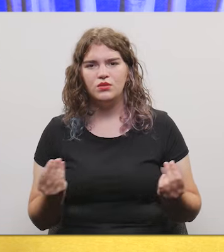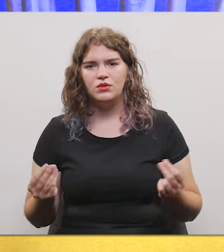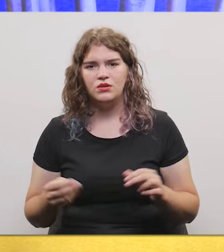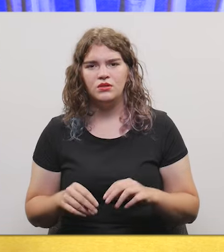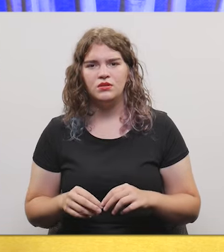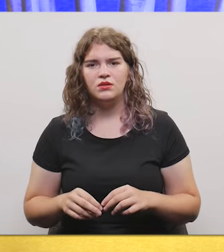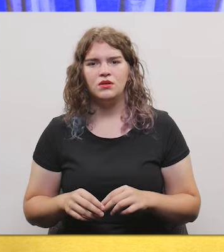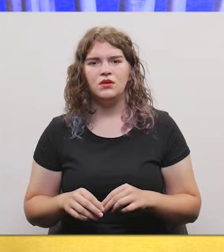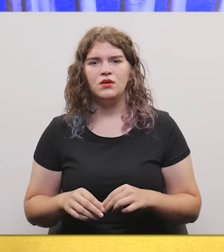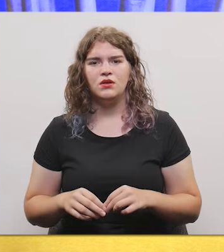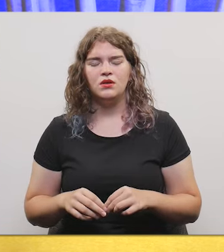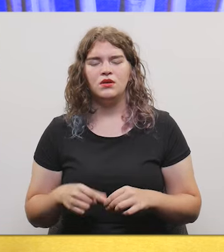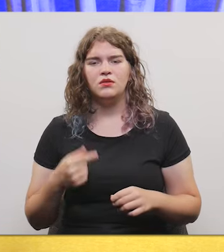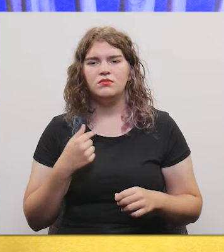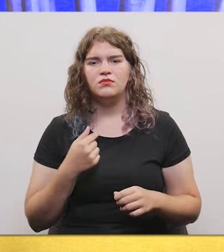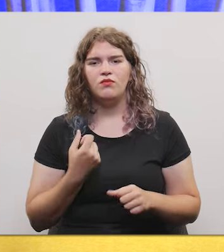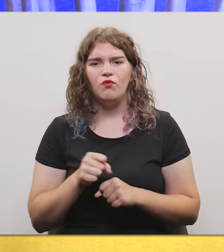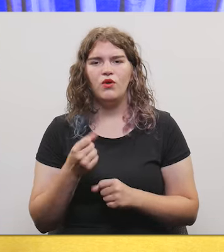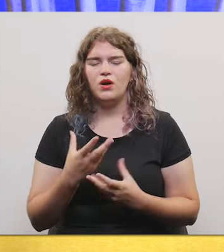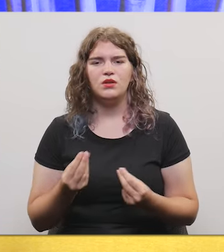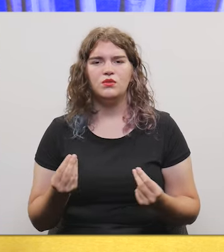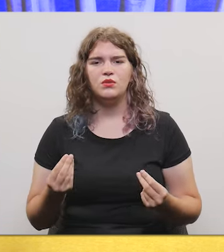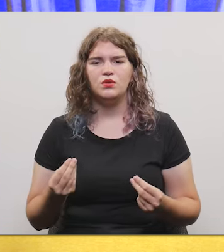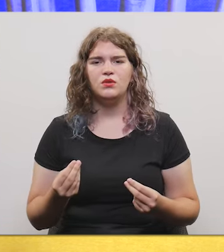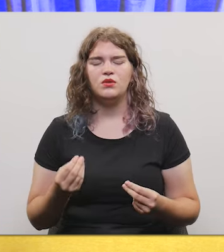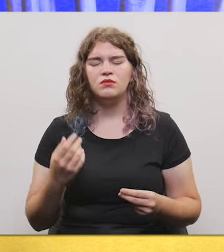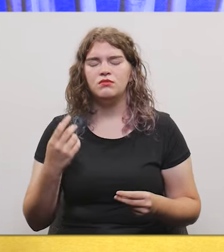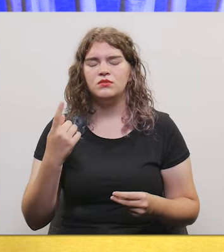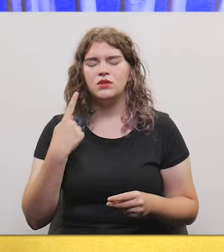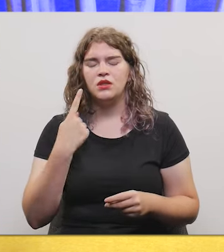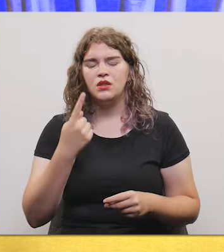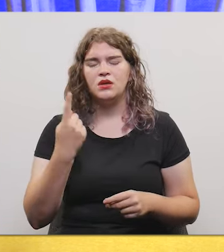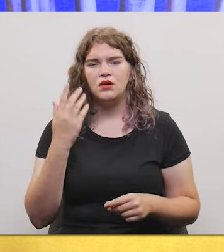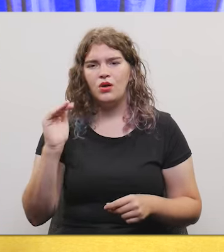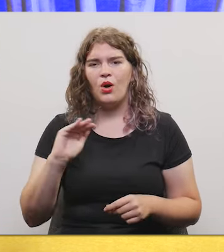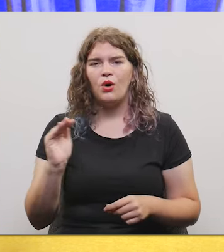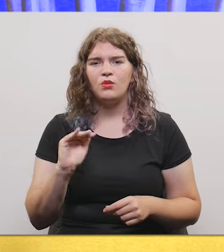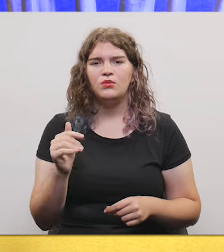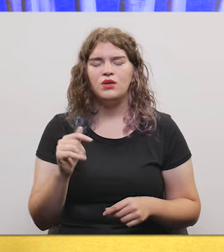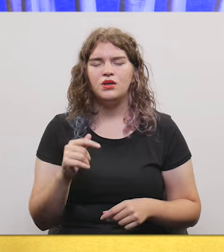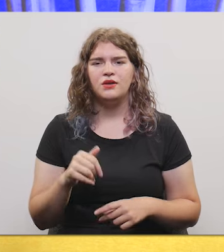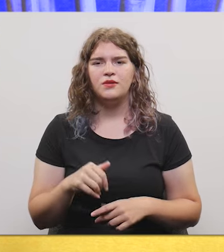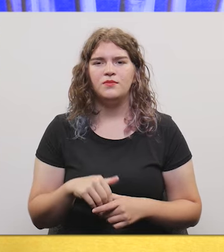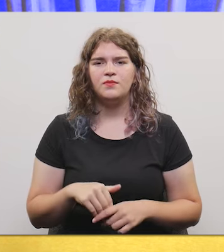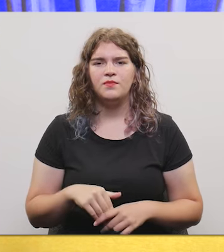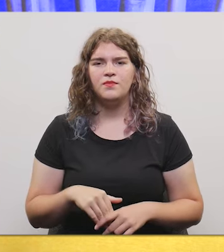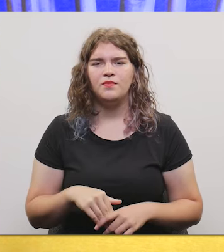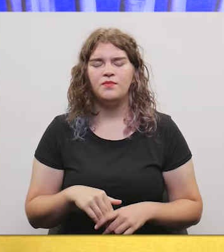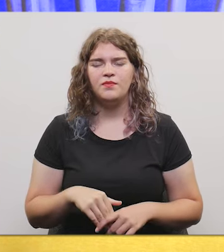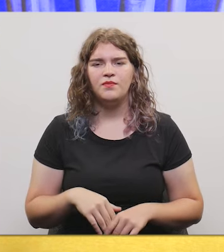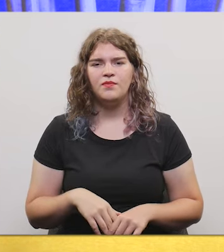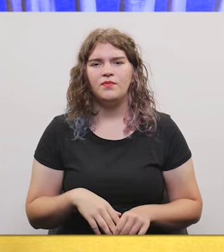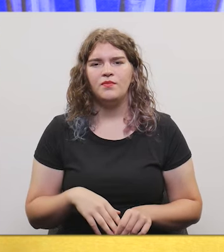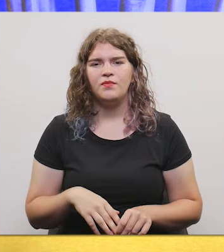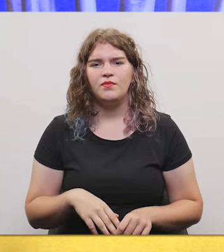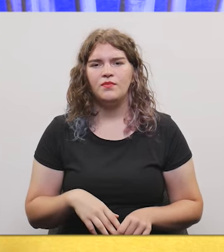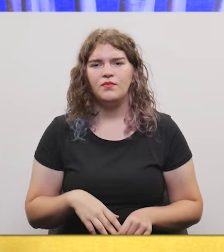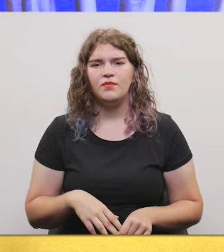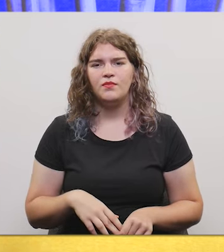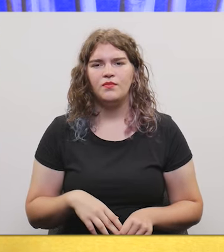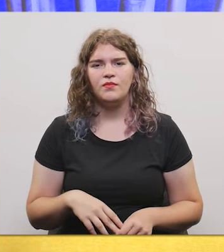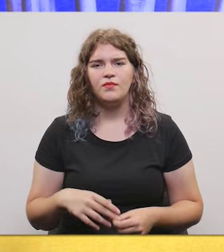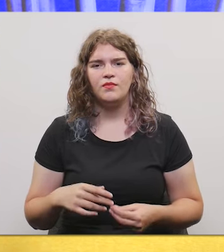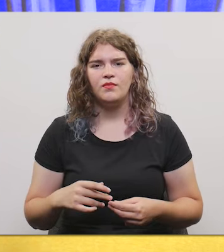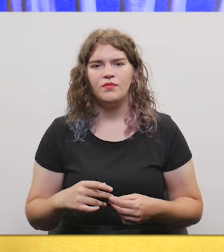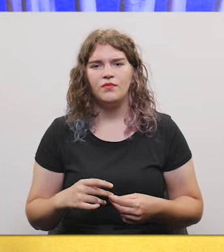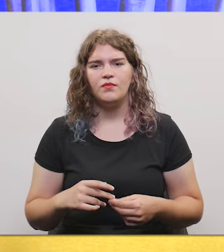Ce mi-a plăcut mie foarte mult încă din copilărie, cum spuneai tu, îmi place și să cânt foarte